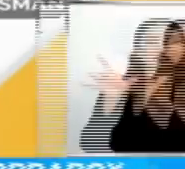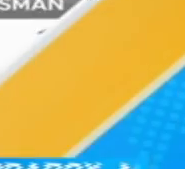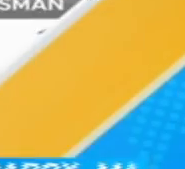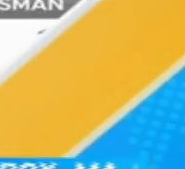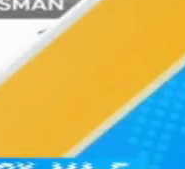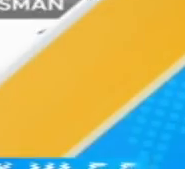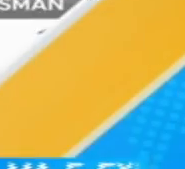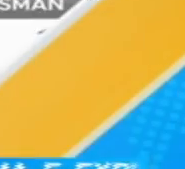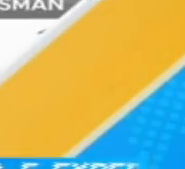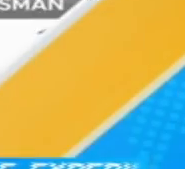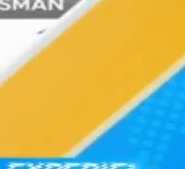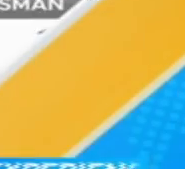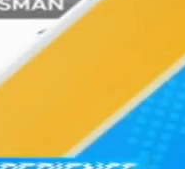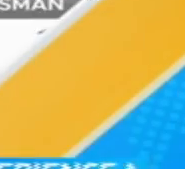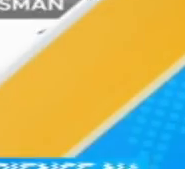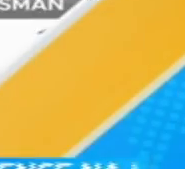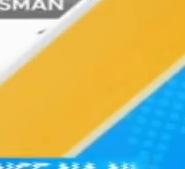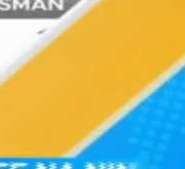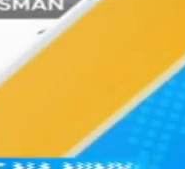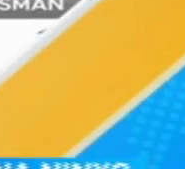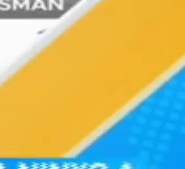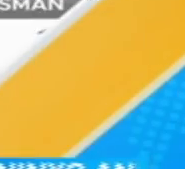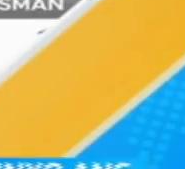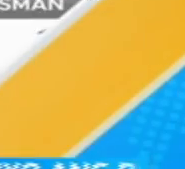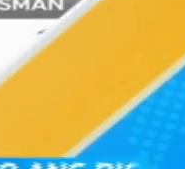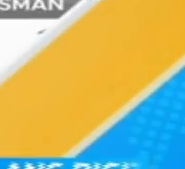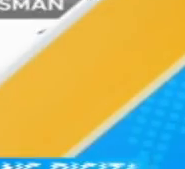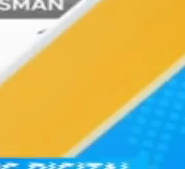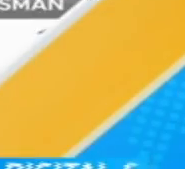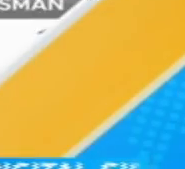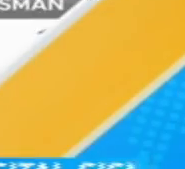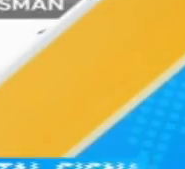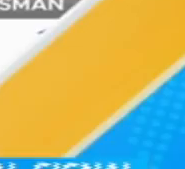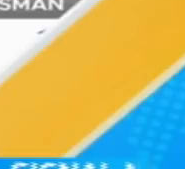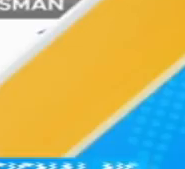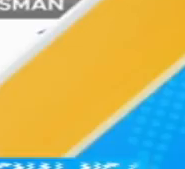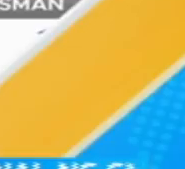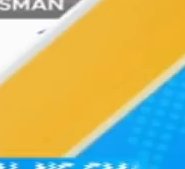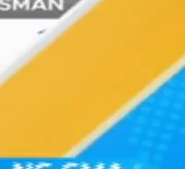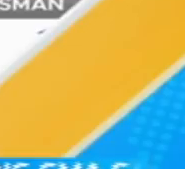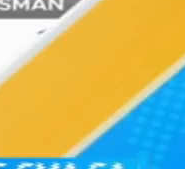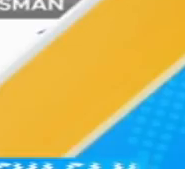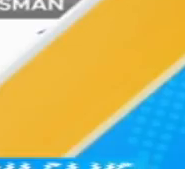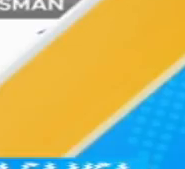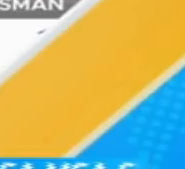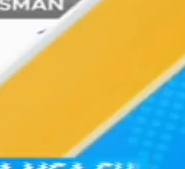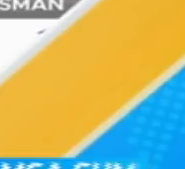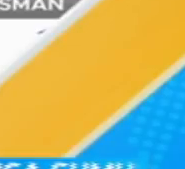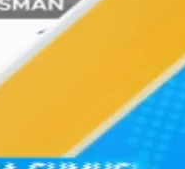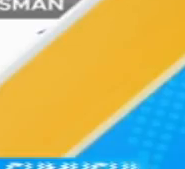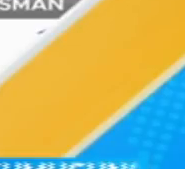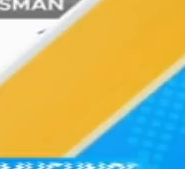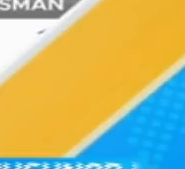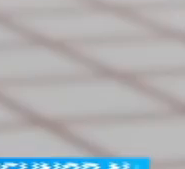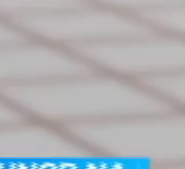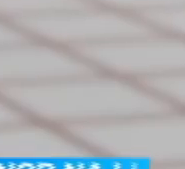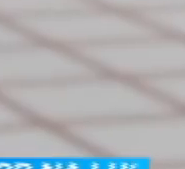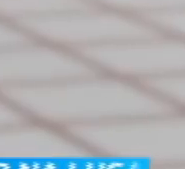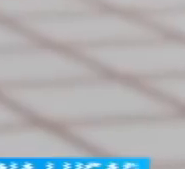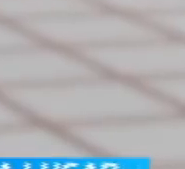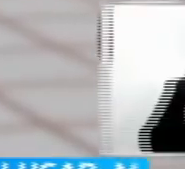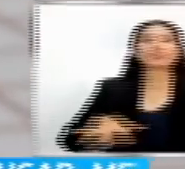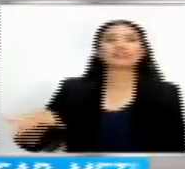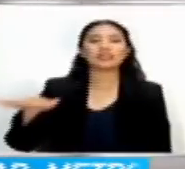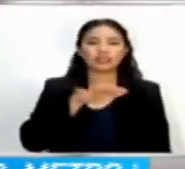ang kaso sa Pilipinas dahil dito sa mga new variants nito, hindi po tayo nag-iisa. Ito po ay problema ng buong mundo. Ang